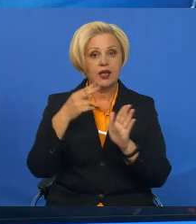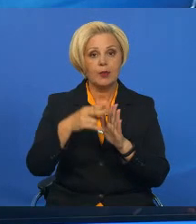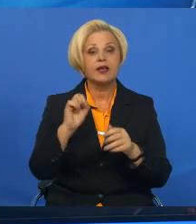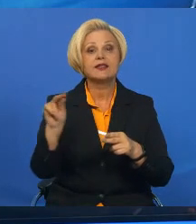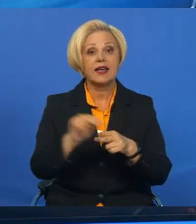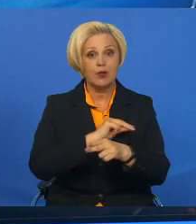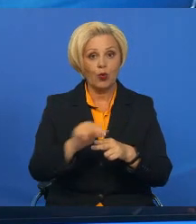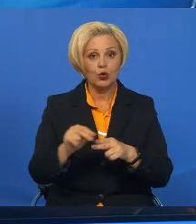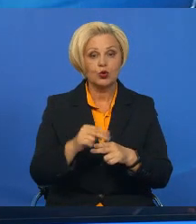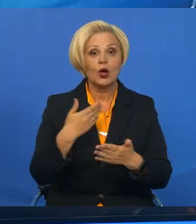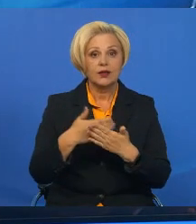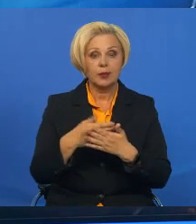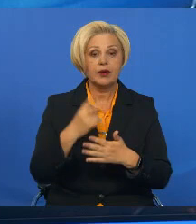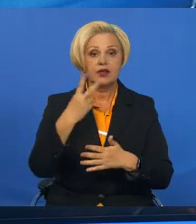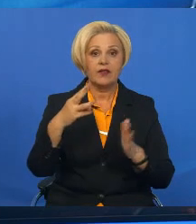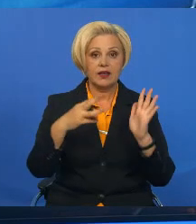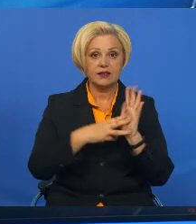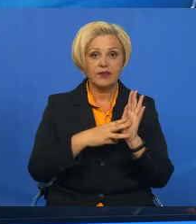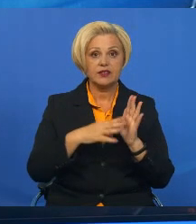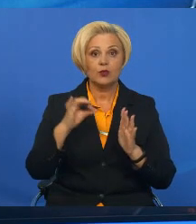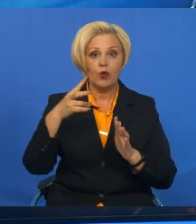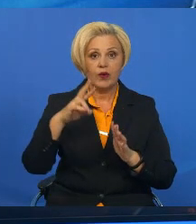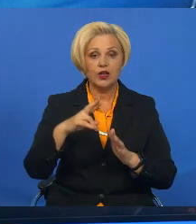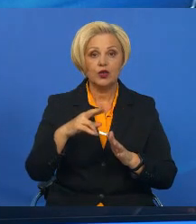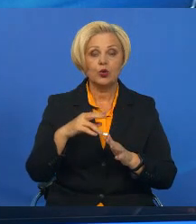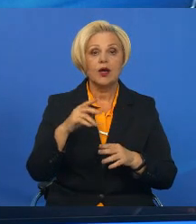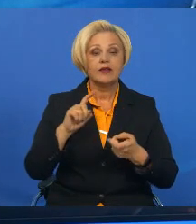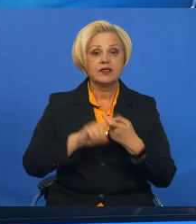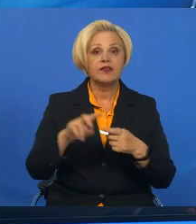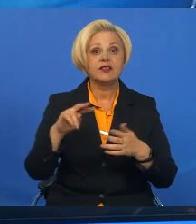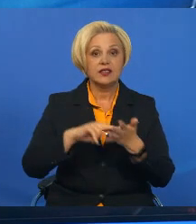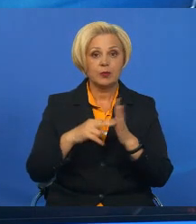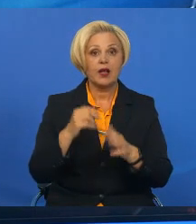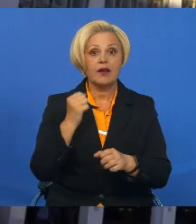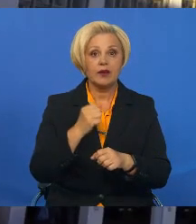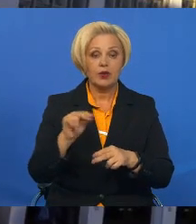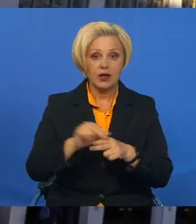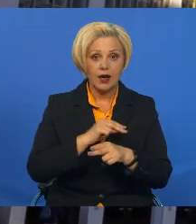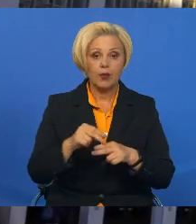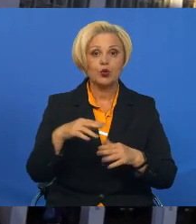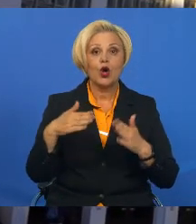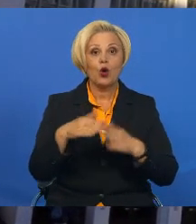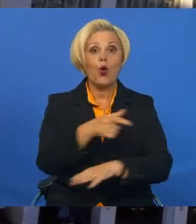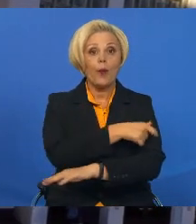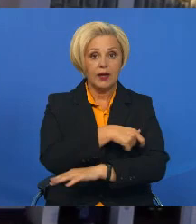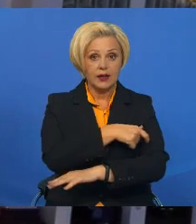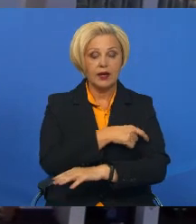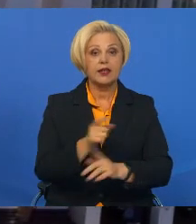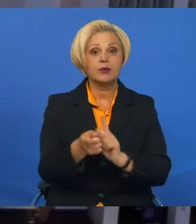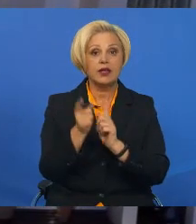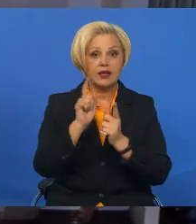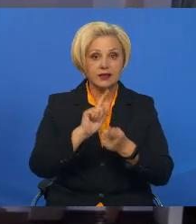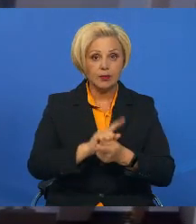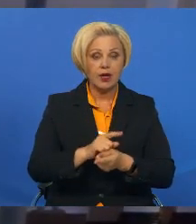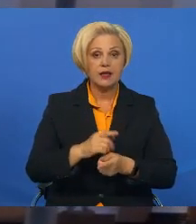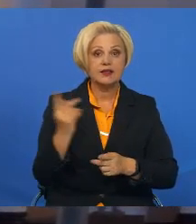рамонту. У прыватнасці, 28 чэрвеня ў сувязі з планавымі работамі на ўчастку Гомель-Калінкавічы часткова зменіцца маршрут